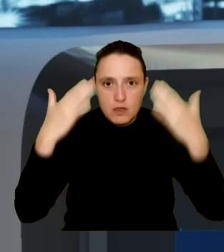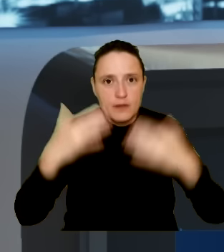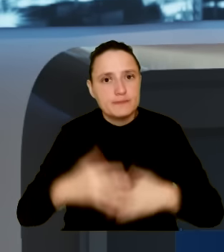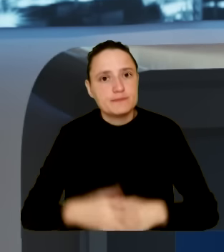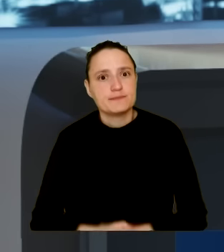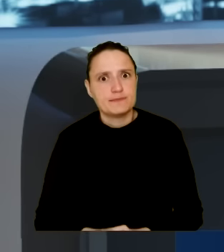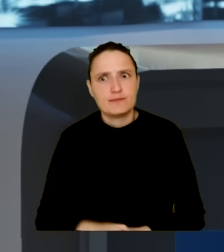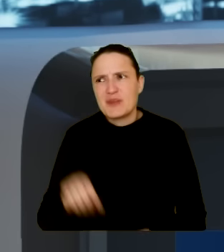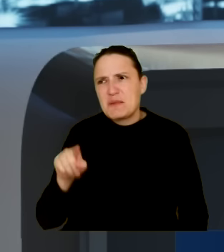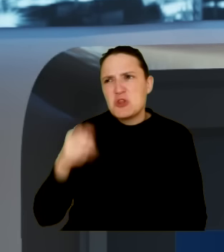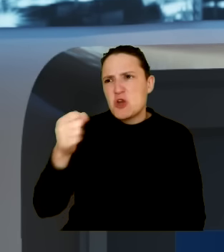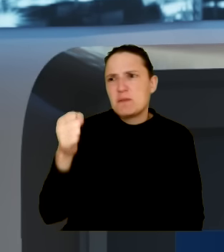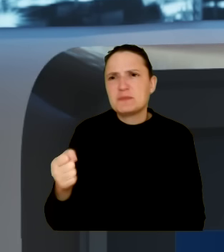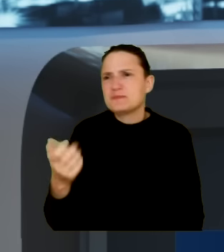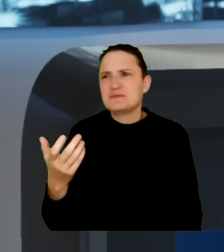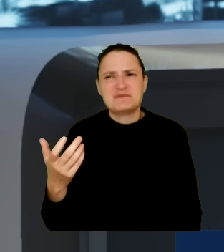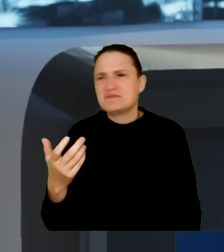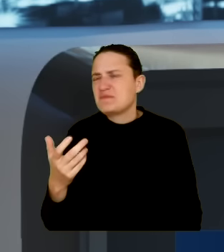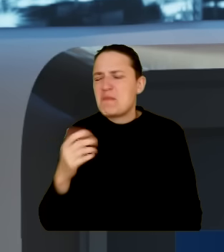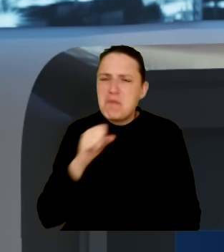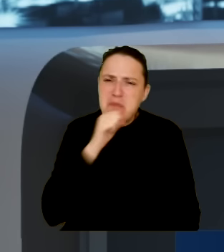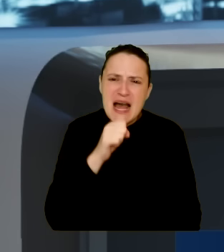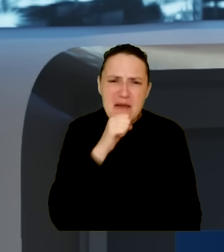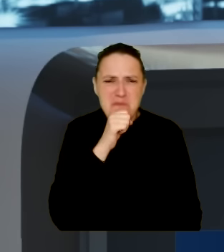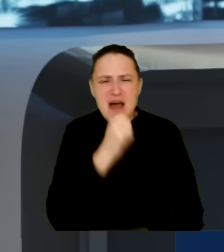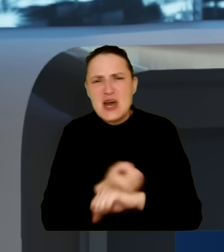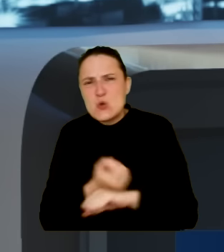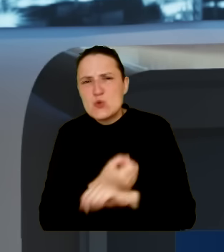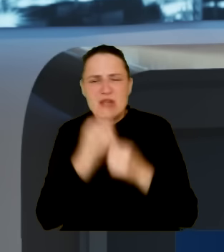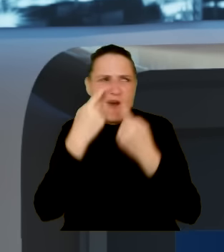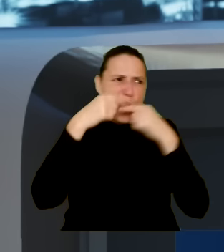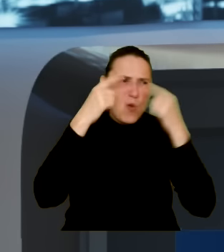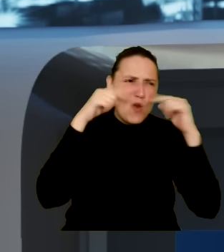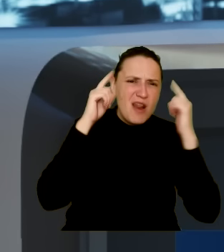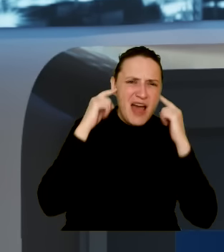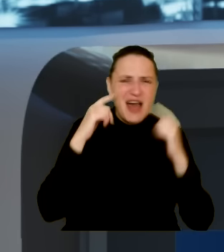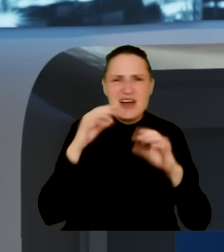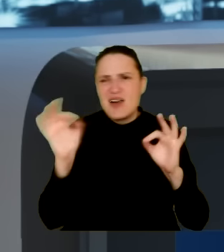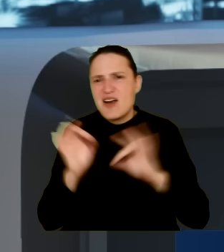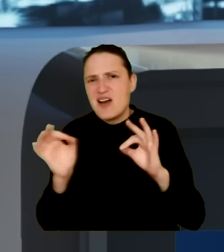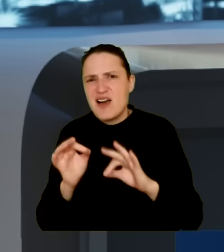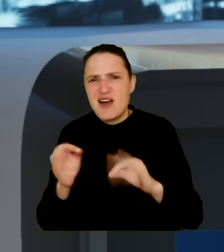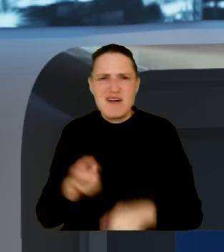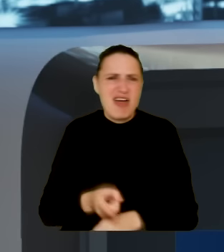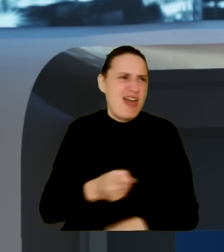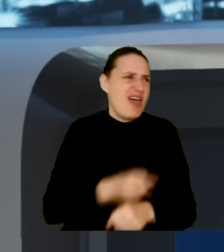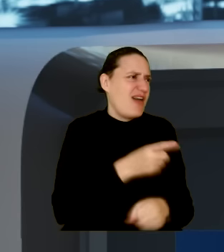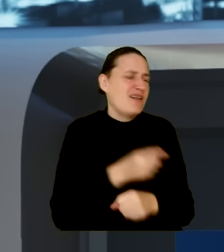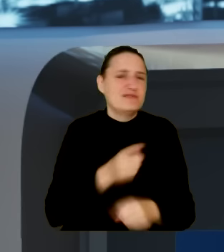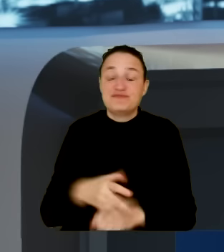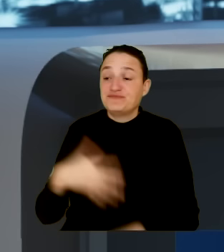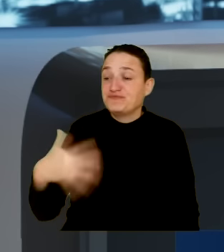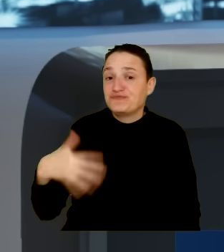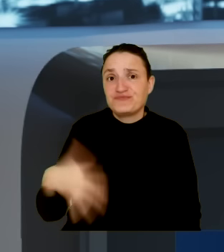taka wredna baba, ruda w okularach, która ostatnio bardzo, że tak